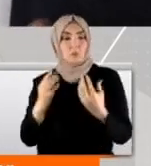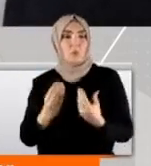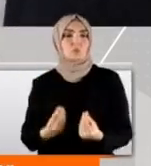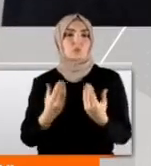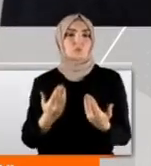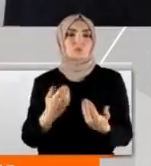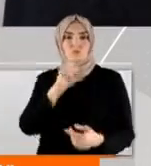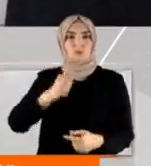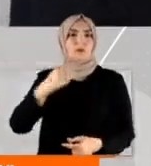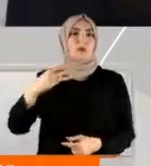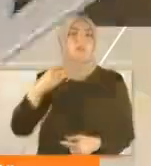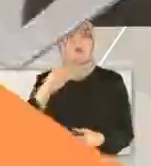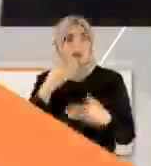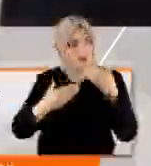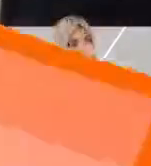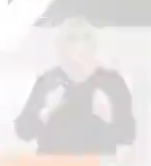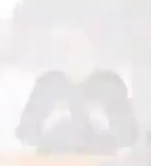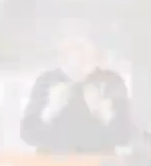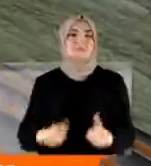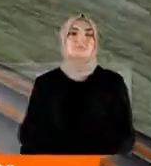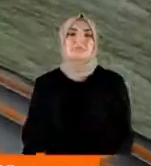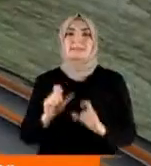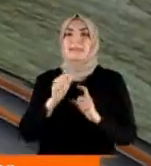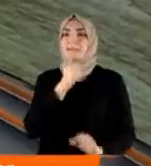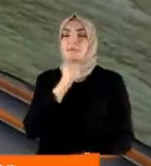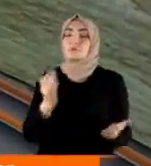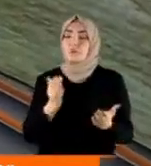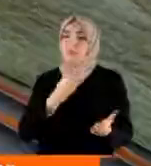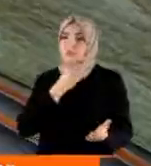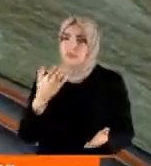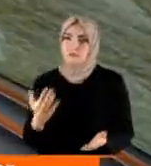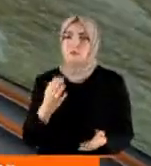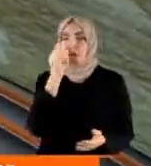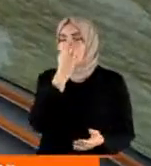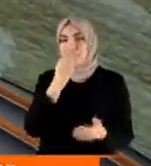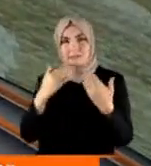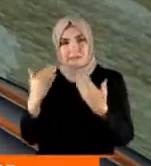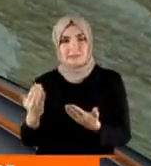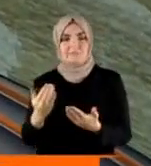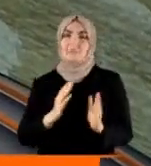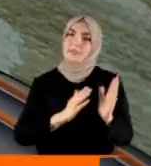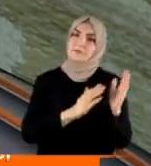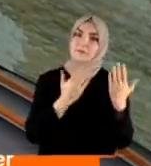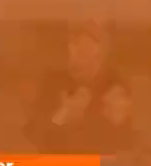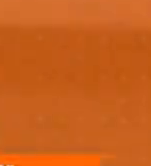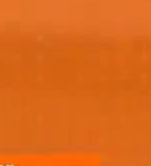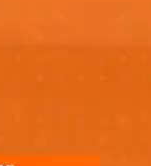açıklama yapmış oldu Nihan Günay. Salim Salimoğlu çok çok teşekkürler. Kolaylıklar diliyoruz ve devam ediyoruz.